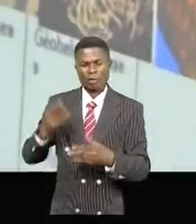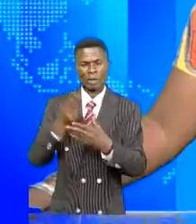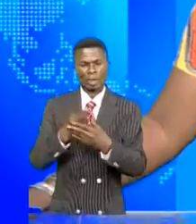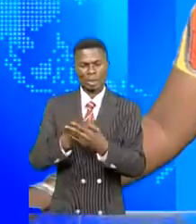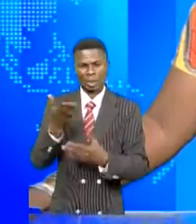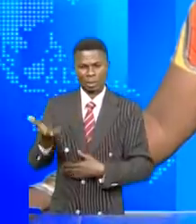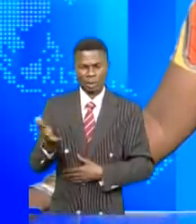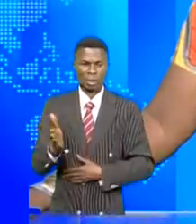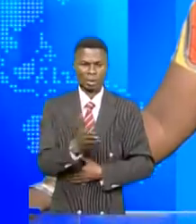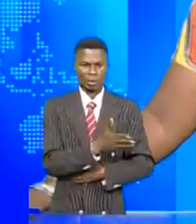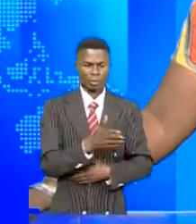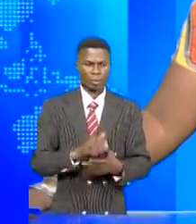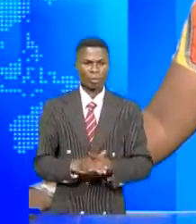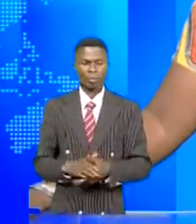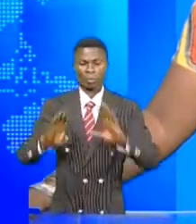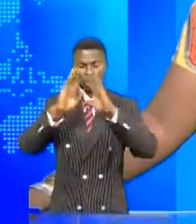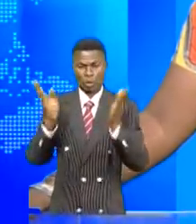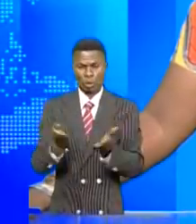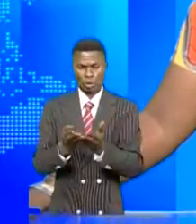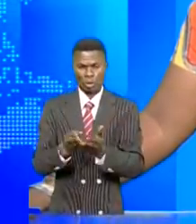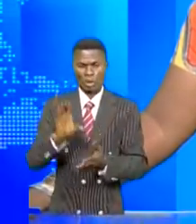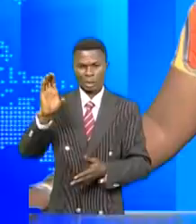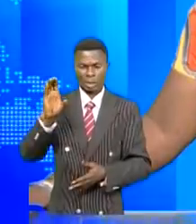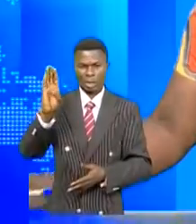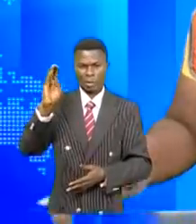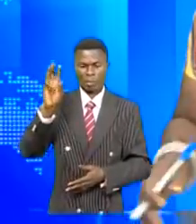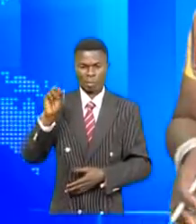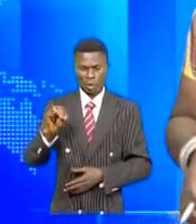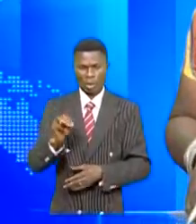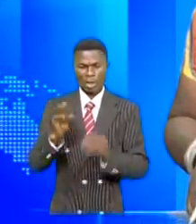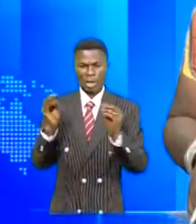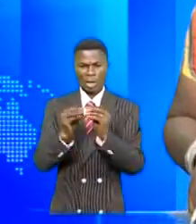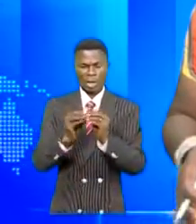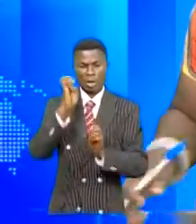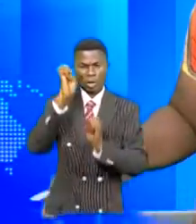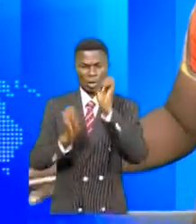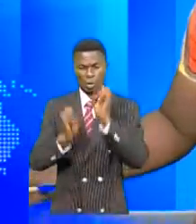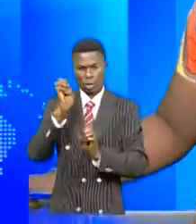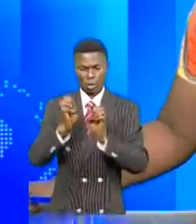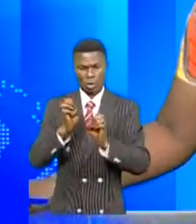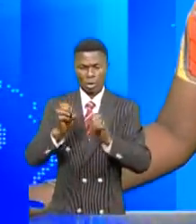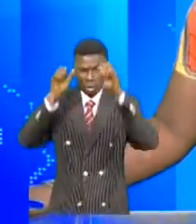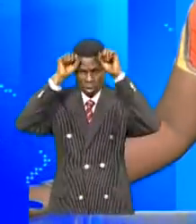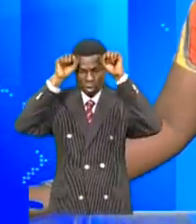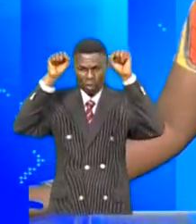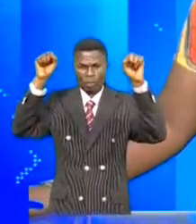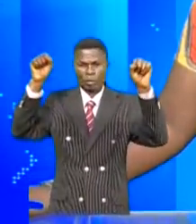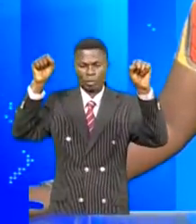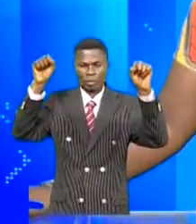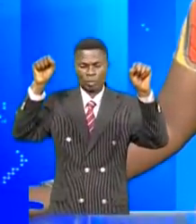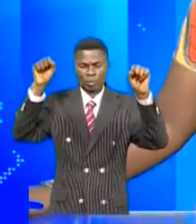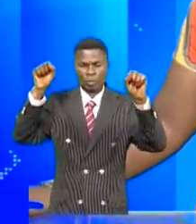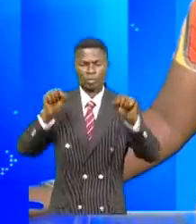personnes. Si tous les staffs de CBM étaient en atelier d'évaluation, les présidents